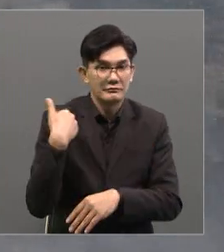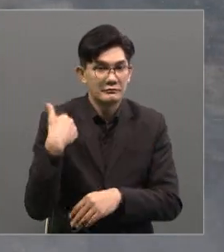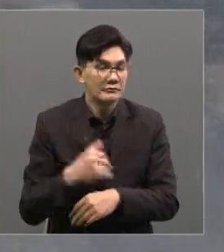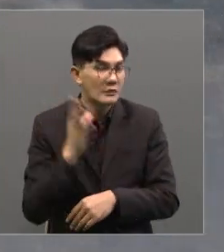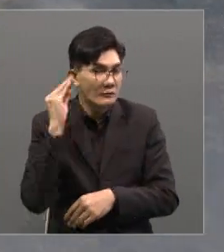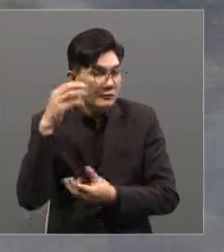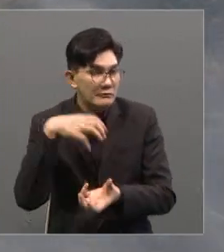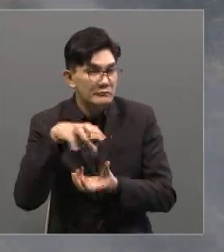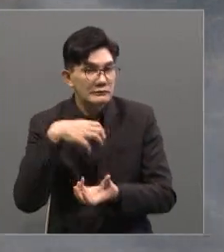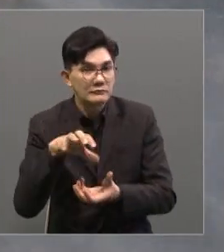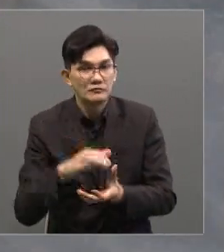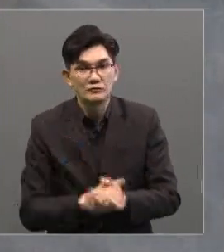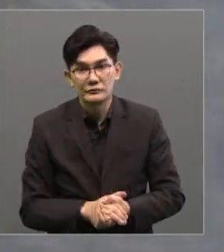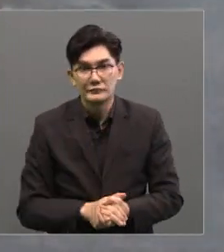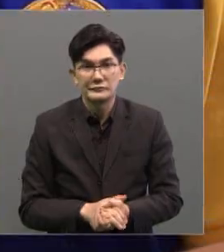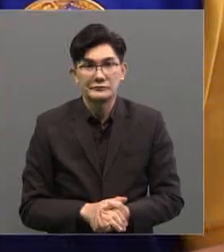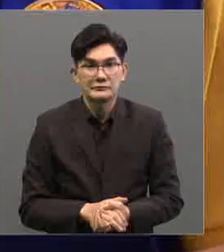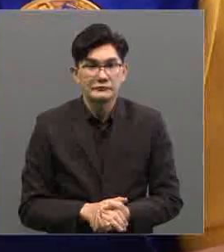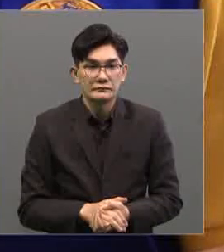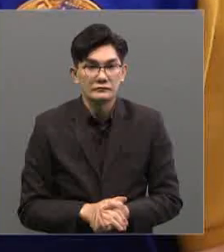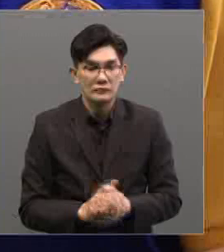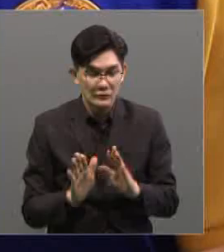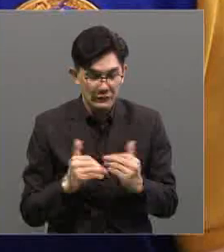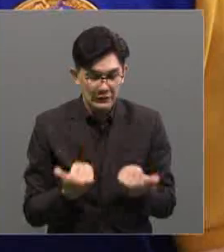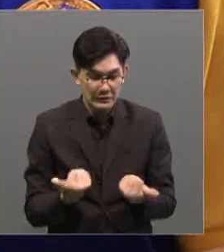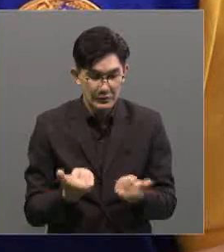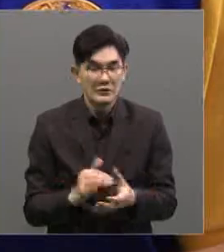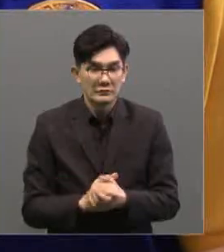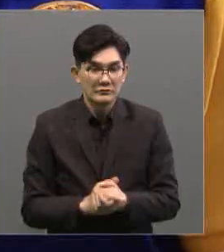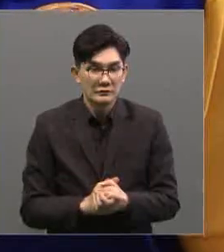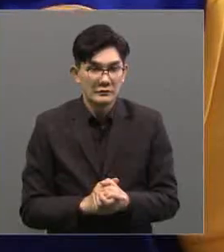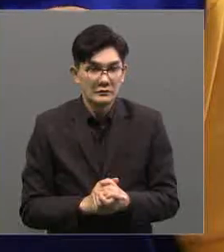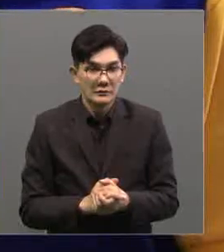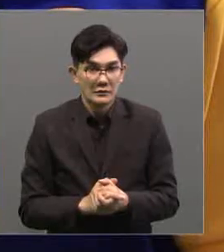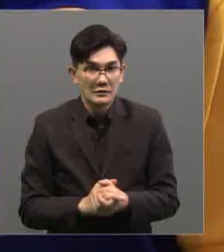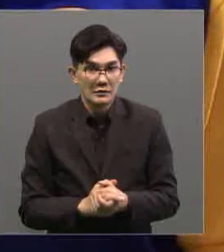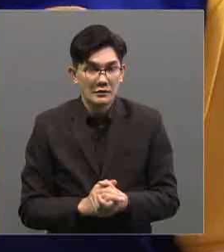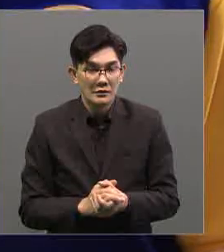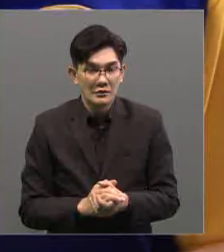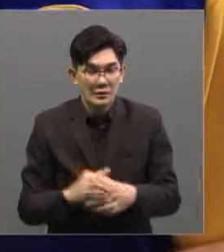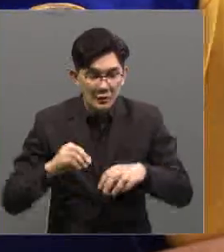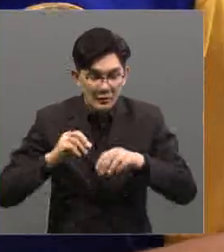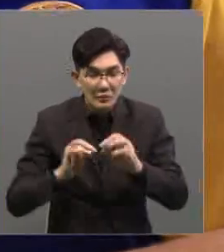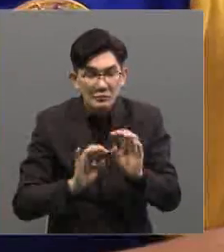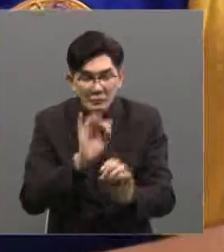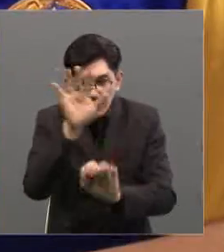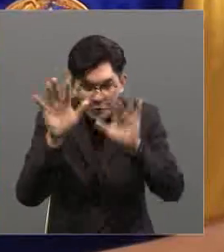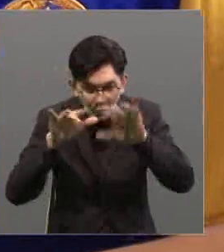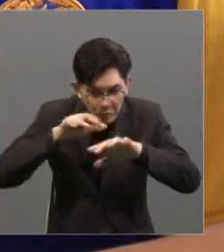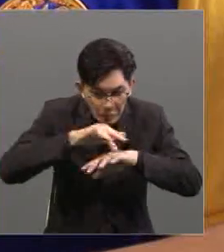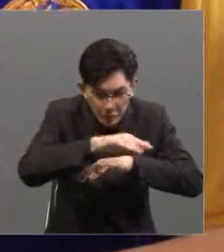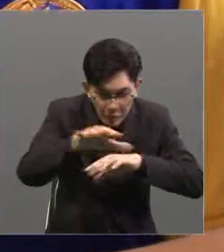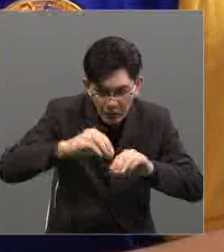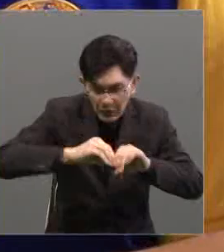ไปฟังเสียงกันค่ะ ปัจจุบันนี้นะรัศมีของควันเนี่ยไปไม่เยอะครับประมาณ 4-500 เม